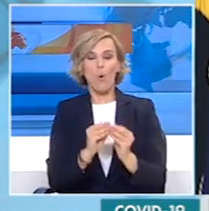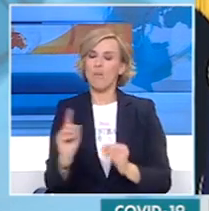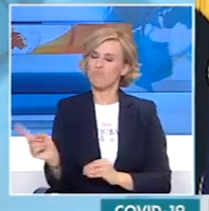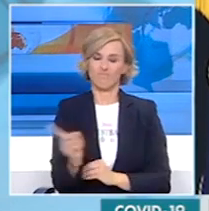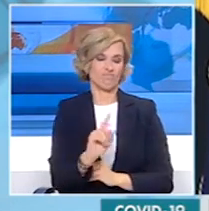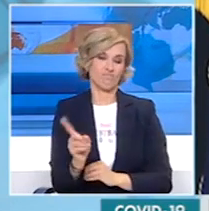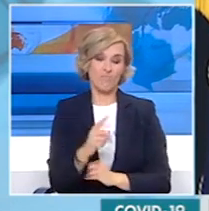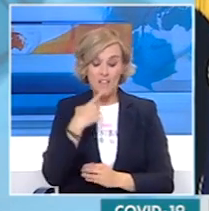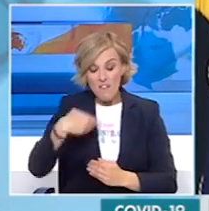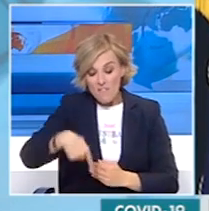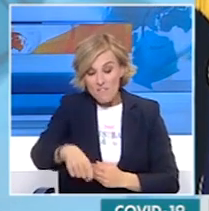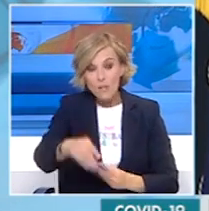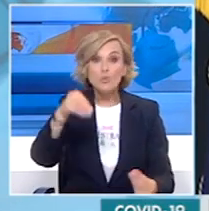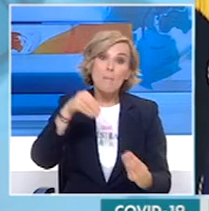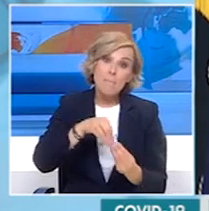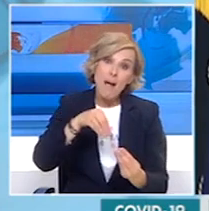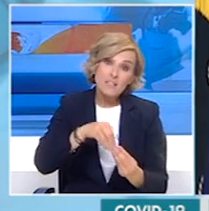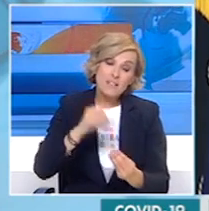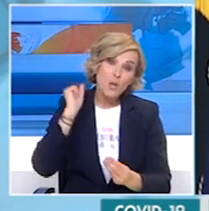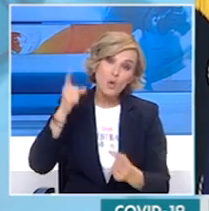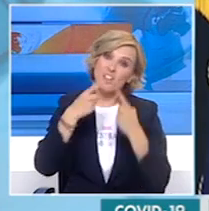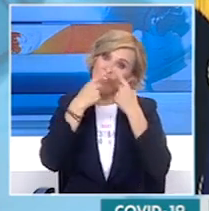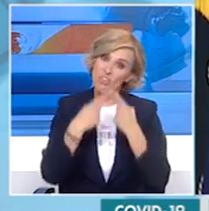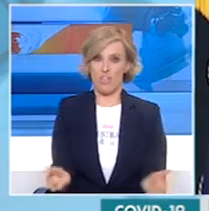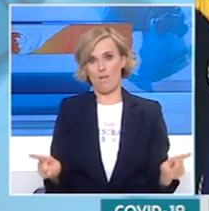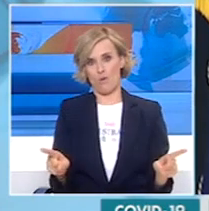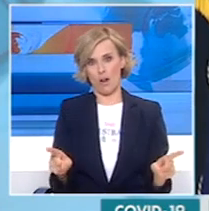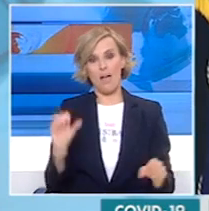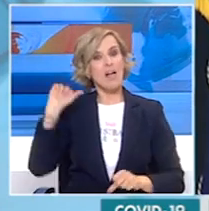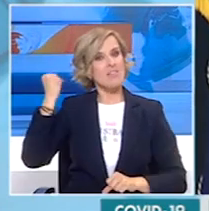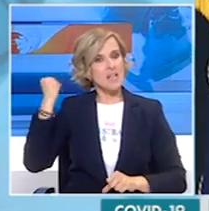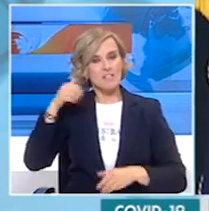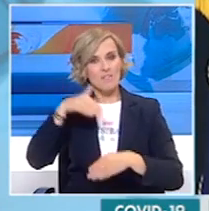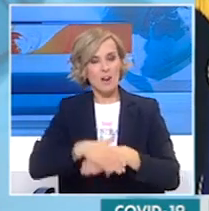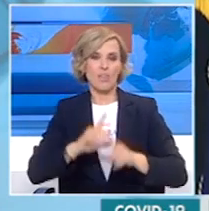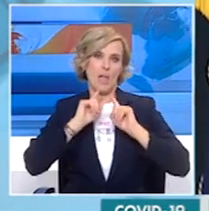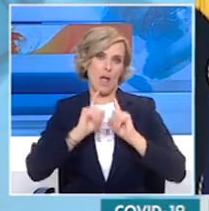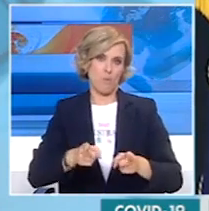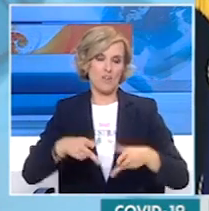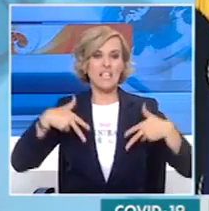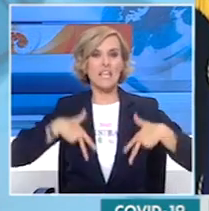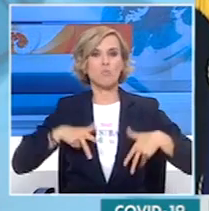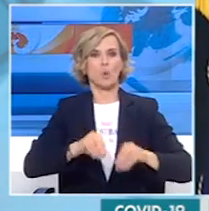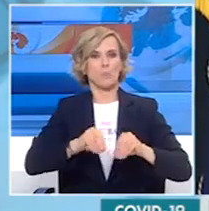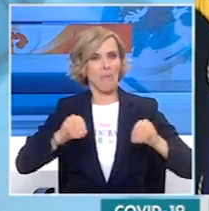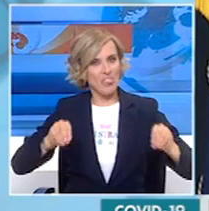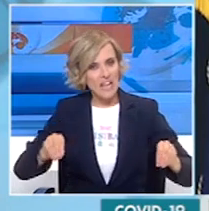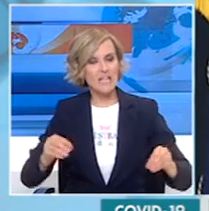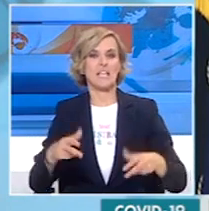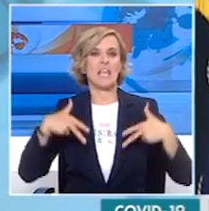φέτος το Πάσχα θα είναι διαφορετικό. Όπως ανακοινώθηκε χθες το βράδυ με κοινή υπουργική απόφαση των Υπουργών Παιδείας και Θρησκευμάτων και Υγείας,